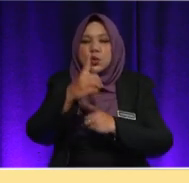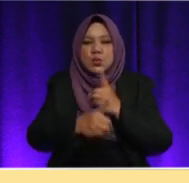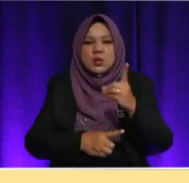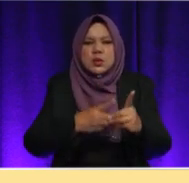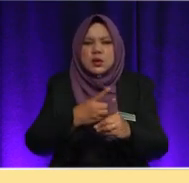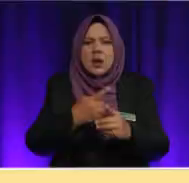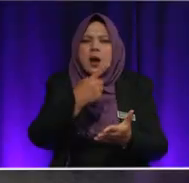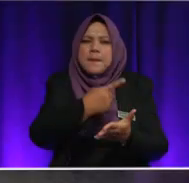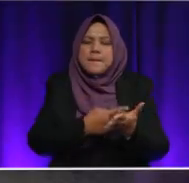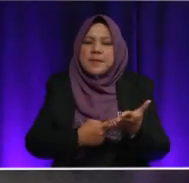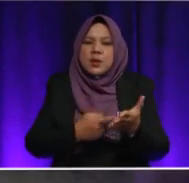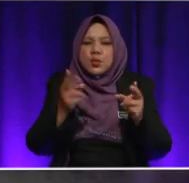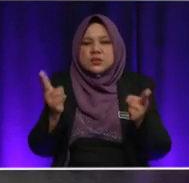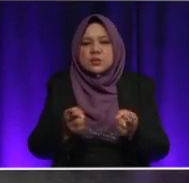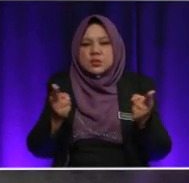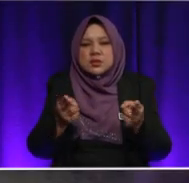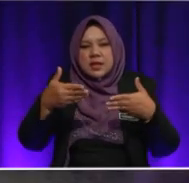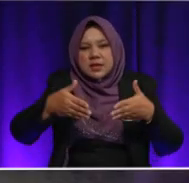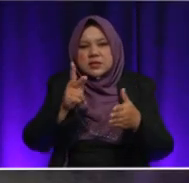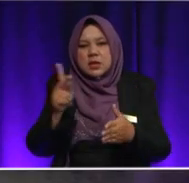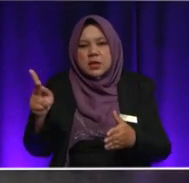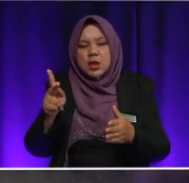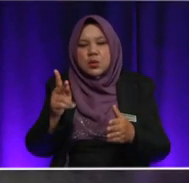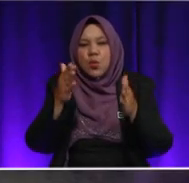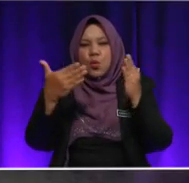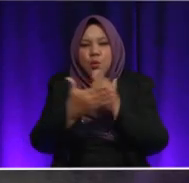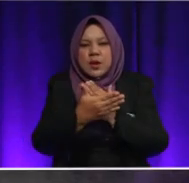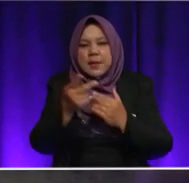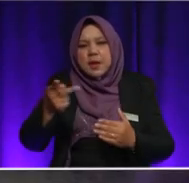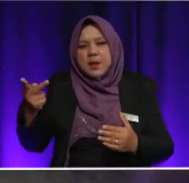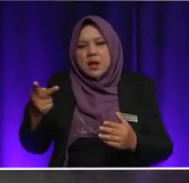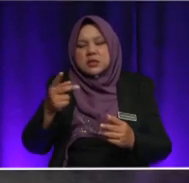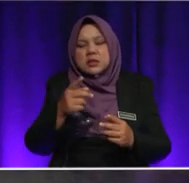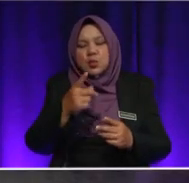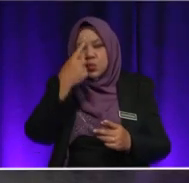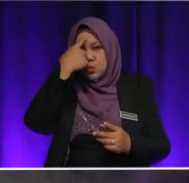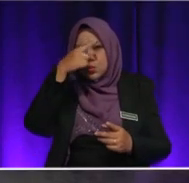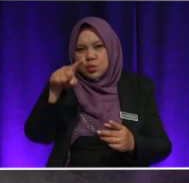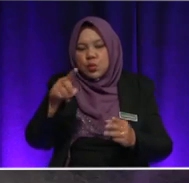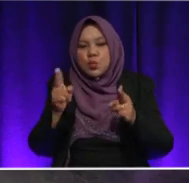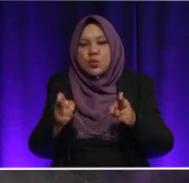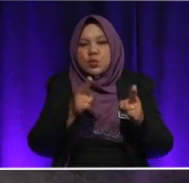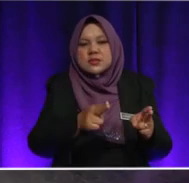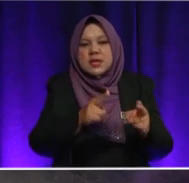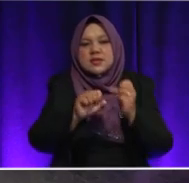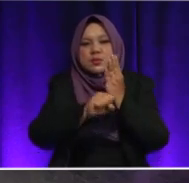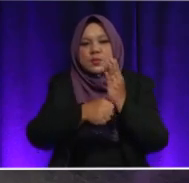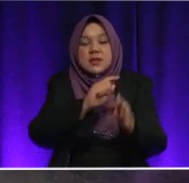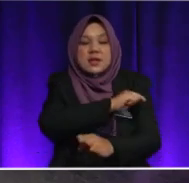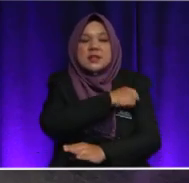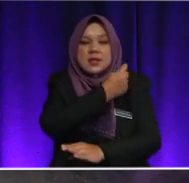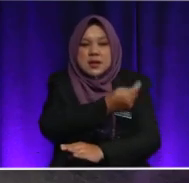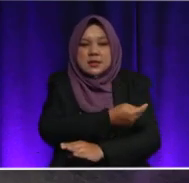dijalankan oleh pihak ya tertentu untuk memastikan sumbu tenaga di dunia ini dan boleh kita gunakan untuk kehidupan